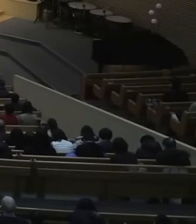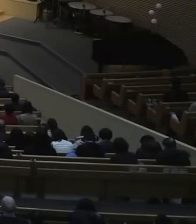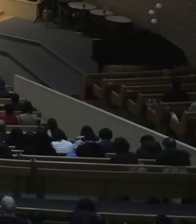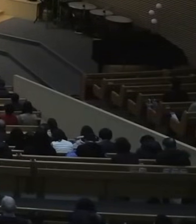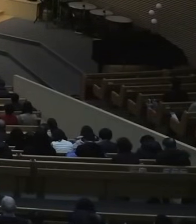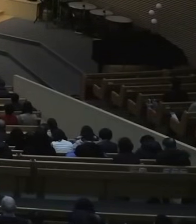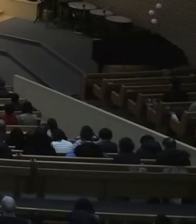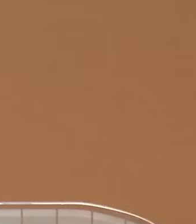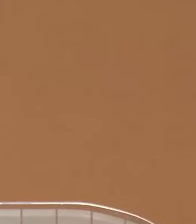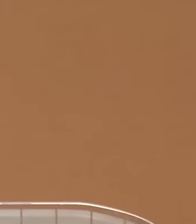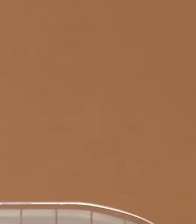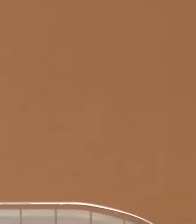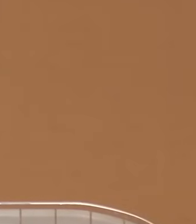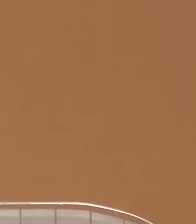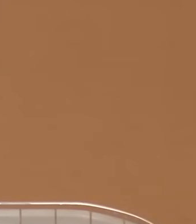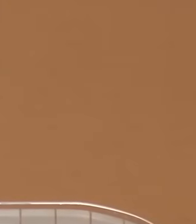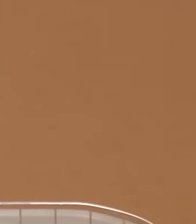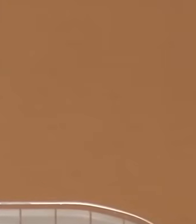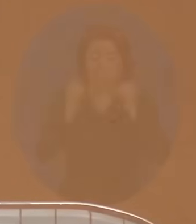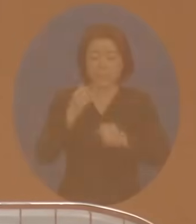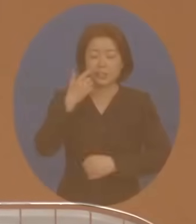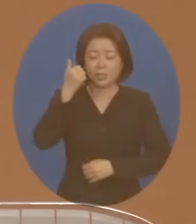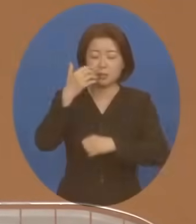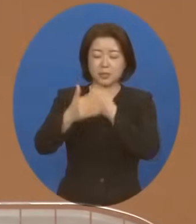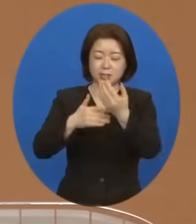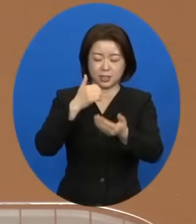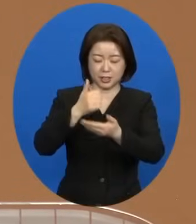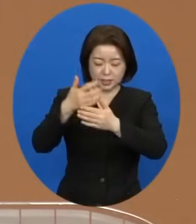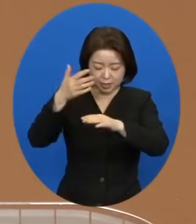하여 살아계신 아버지 하나님